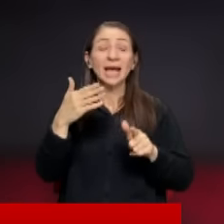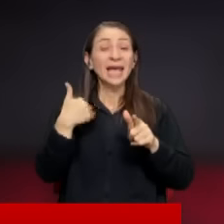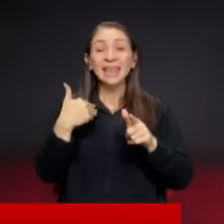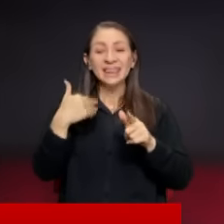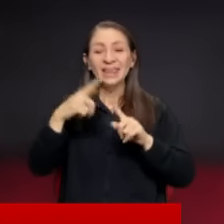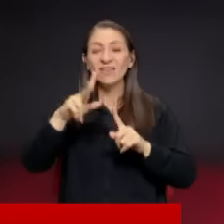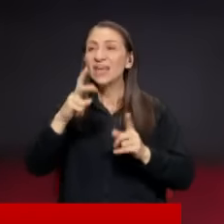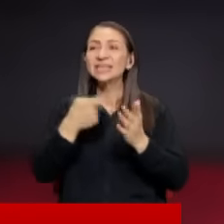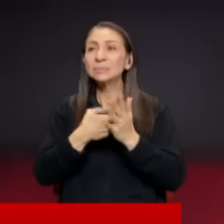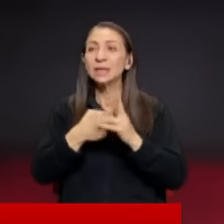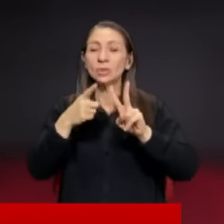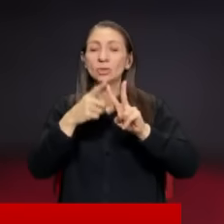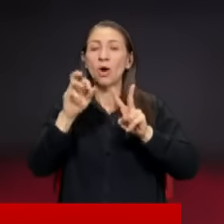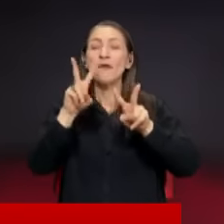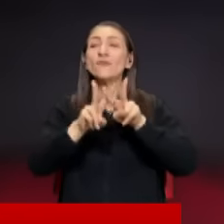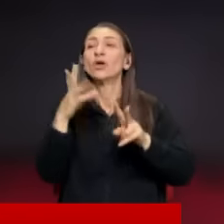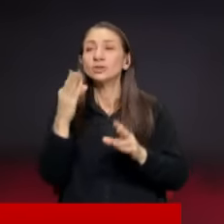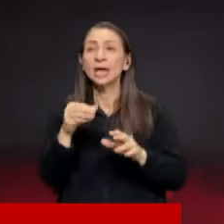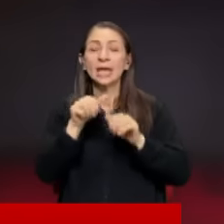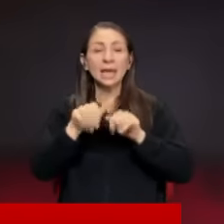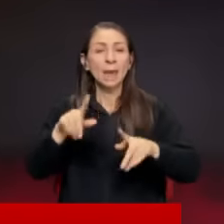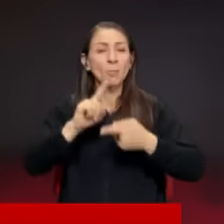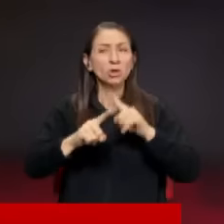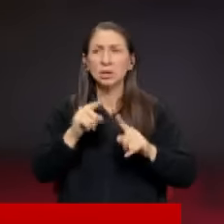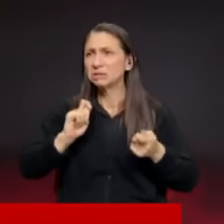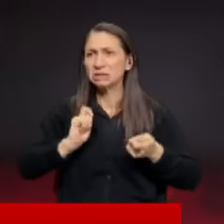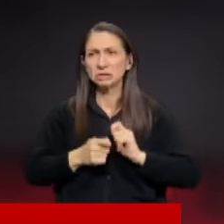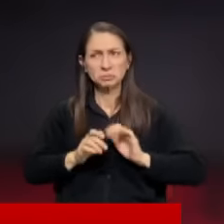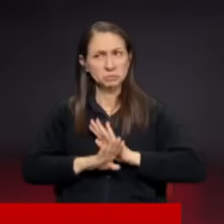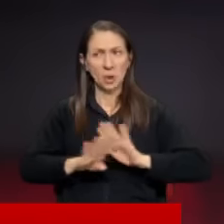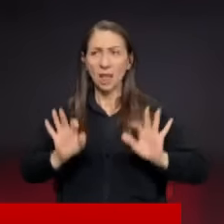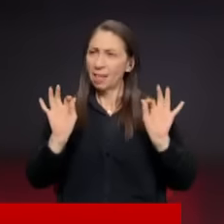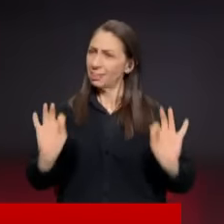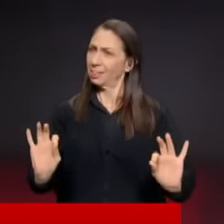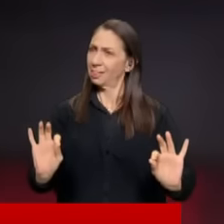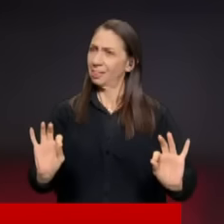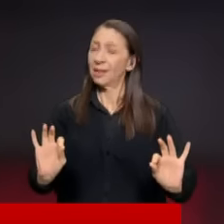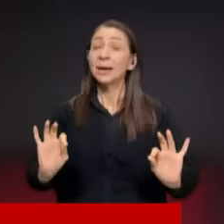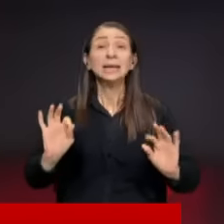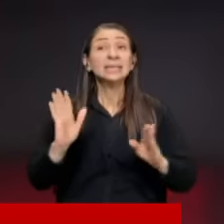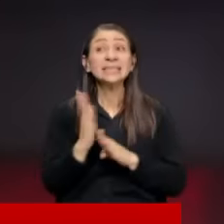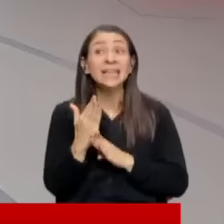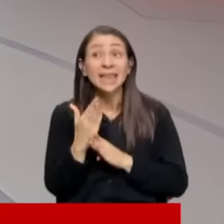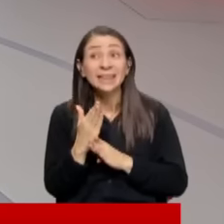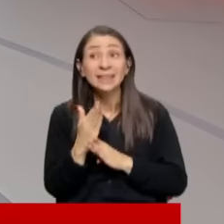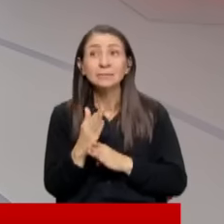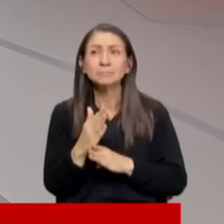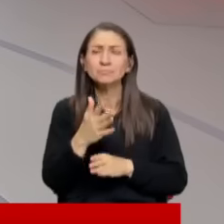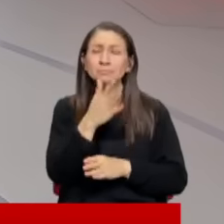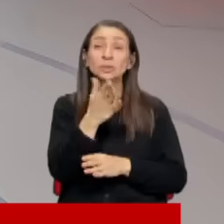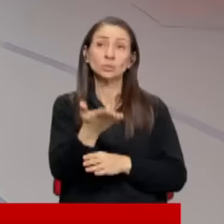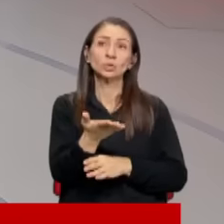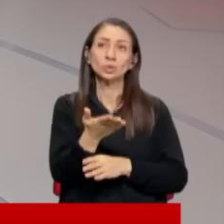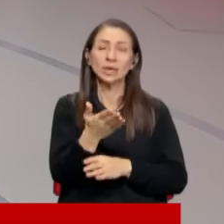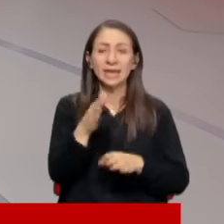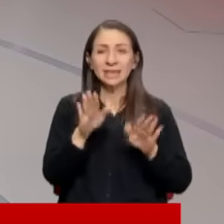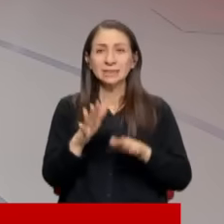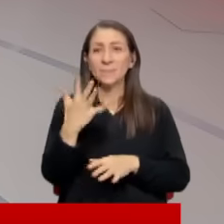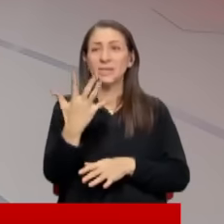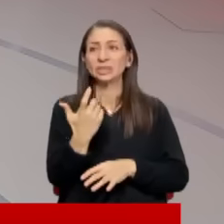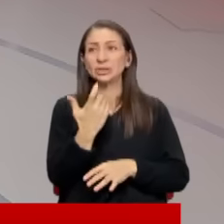ismi Now olacak. Yayın politikamızda hiçbir değişiklik olmayacak. Peki sebebi nedir? Biliyorsunuz yaklaşık